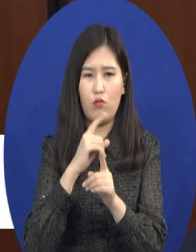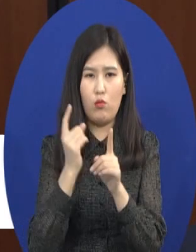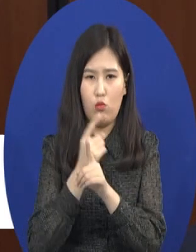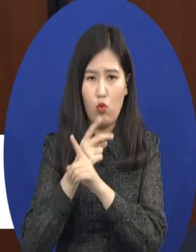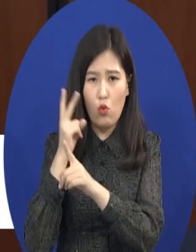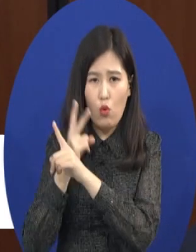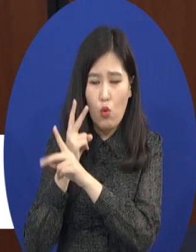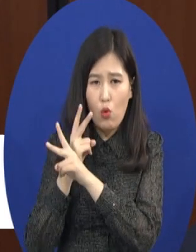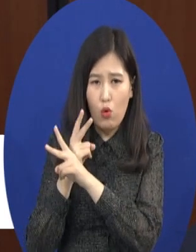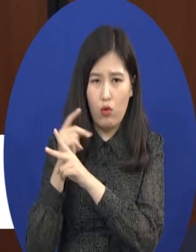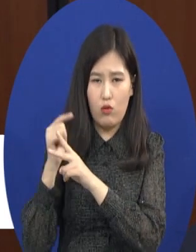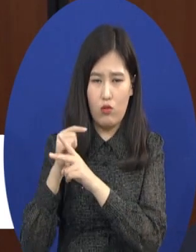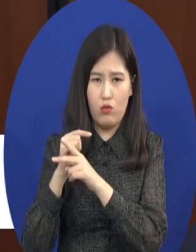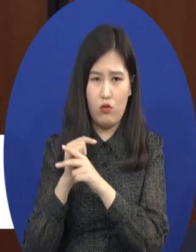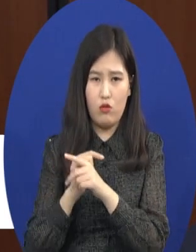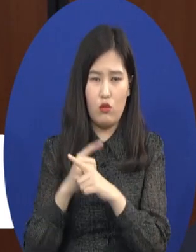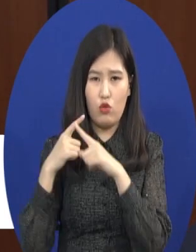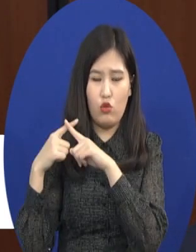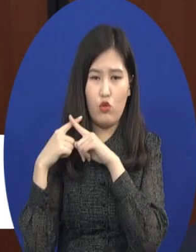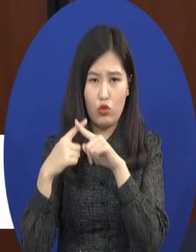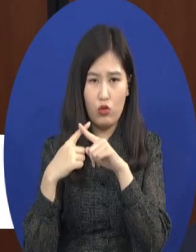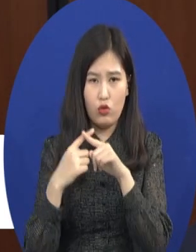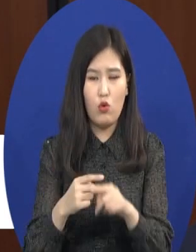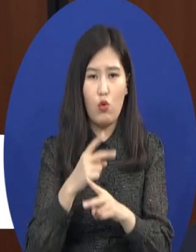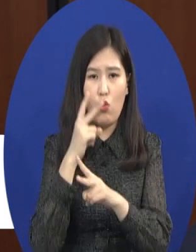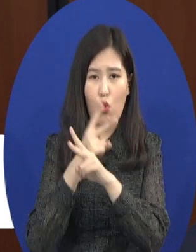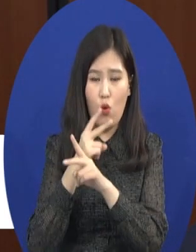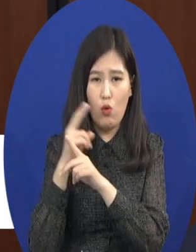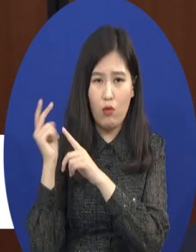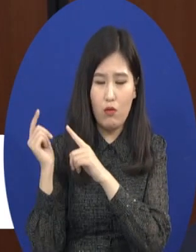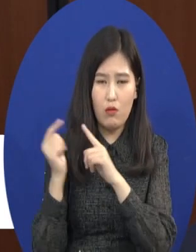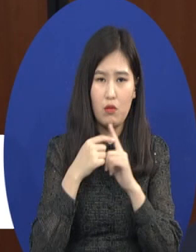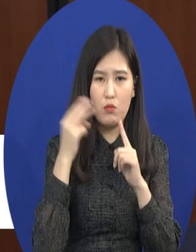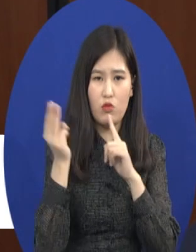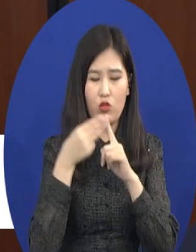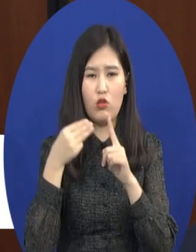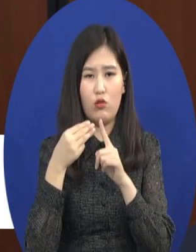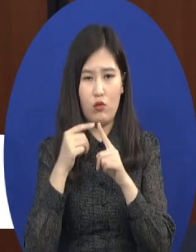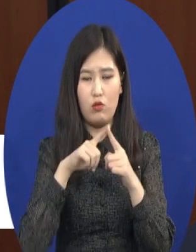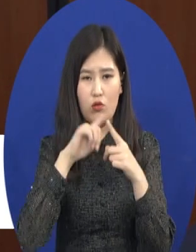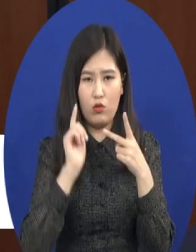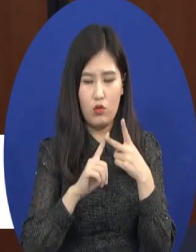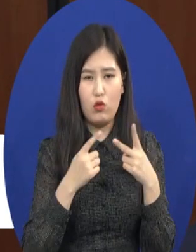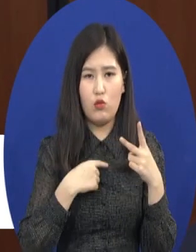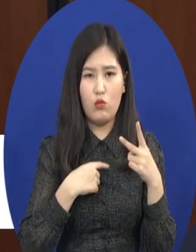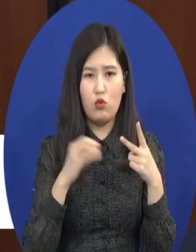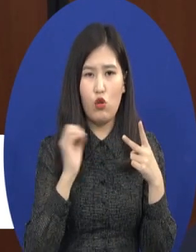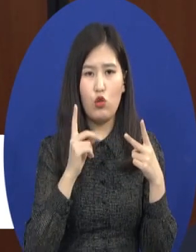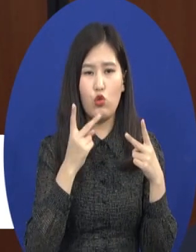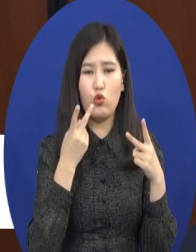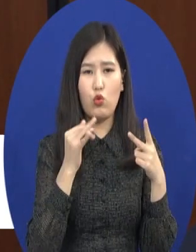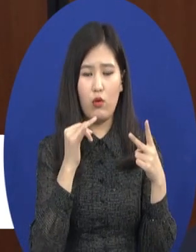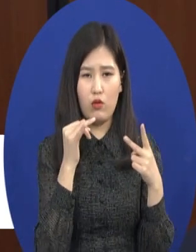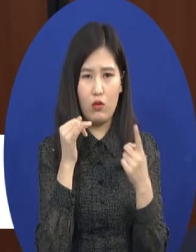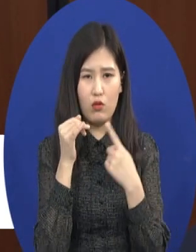хариуцлага хүлээх боломжтой нэгдүгээр хоёрдугаарч ясвартгооны хувьд мэдээллийг түгээж байгаа хүмүүс бол хариуцлагатай хандах ёстой гэдгийг ойлгох шаардлагатай